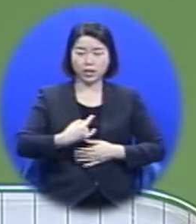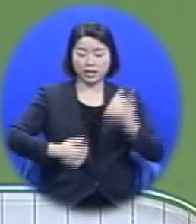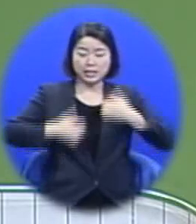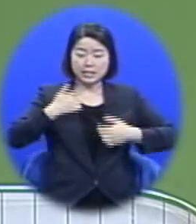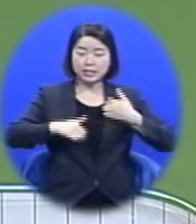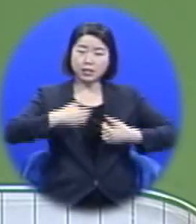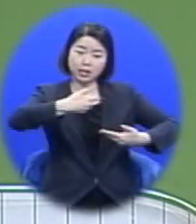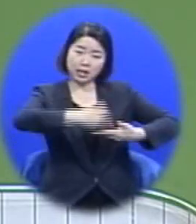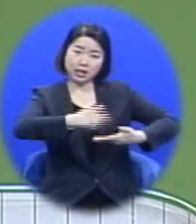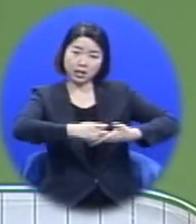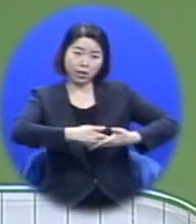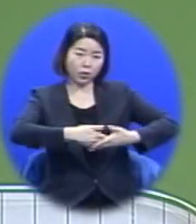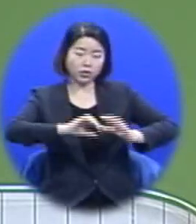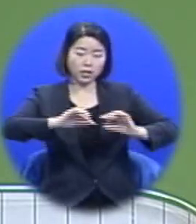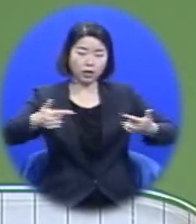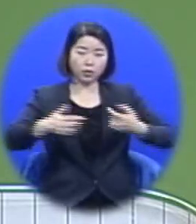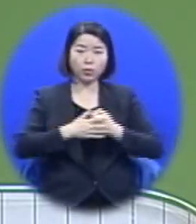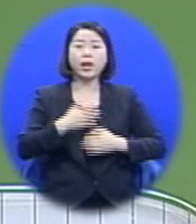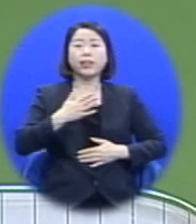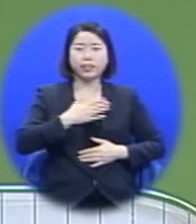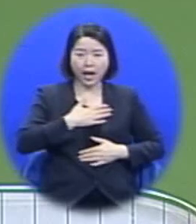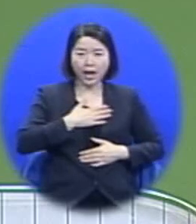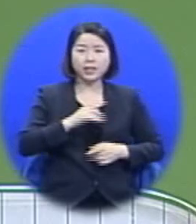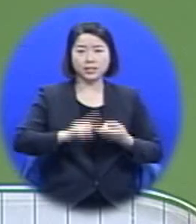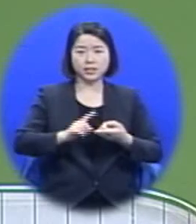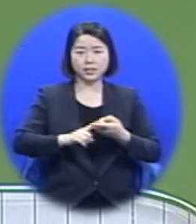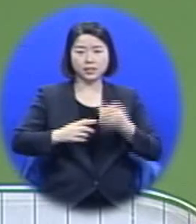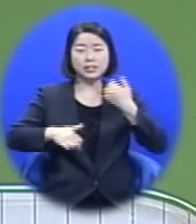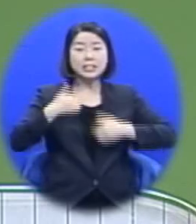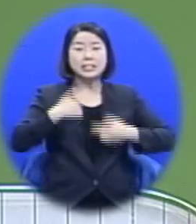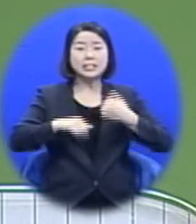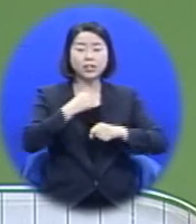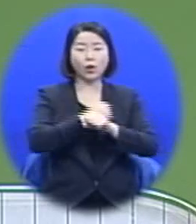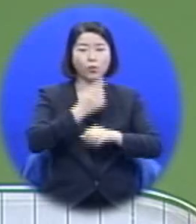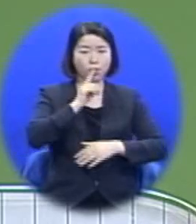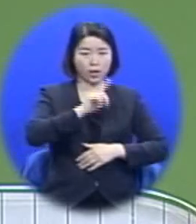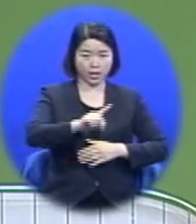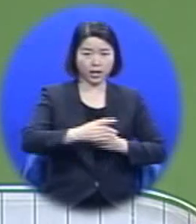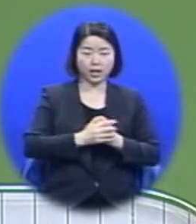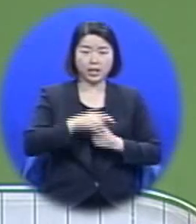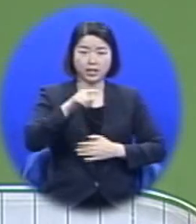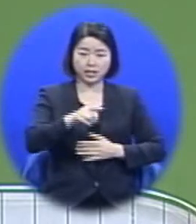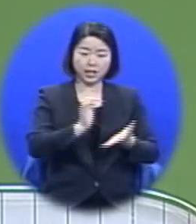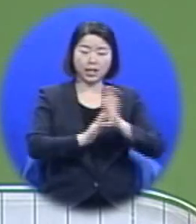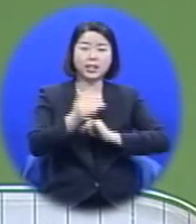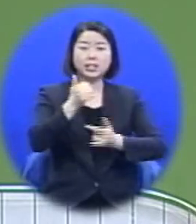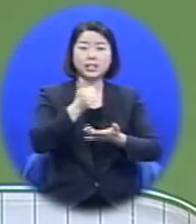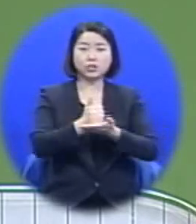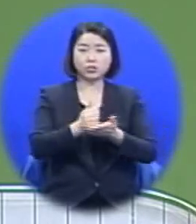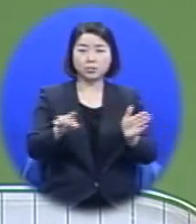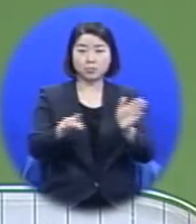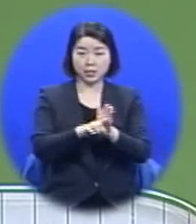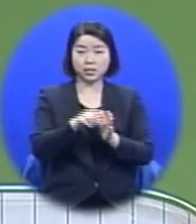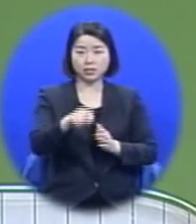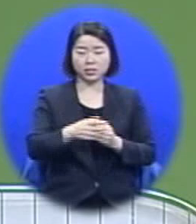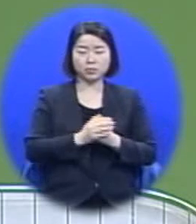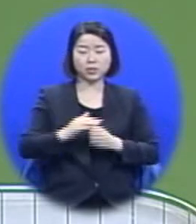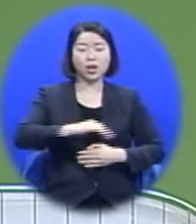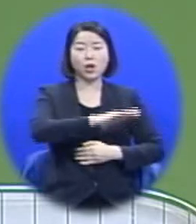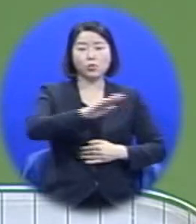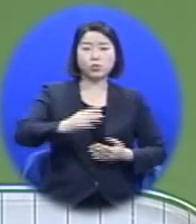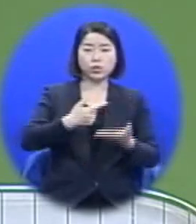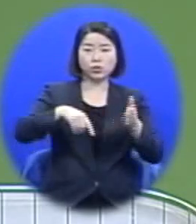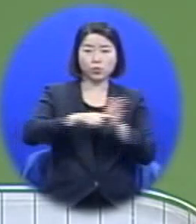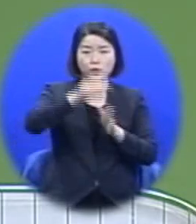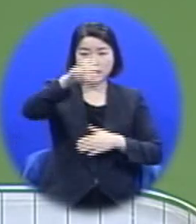달라고 요구하지 않으시고 나를 즐거워 해라 이것이 예수를 믿는 거예요 우리를 위해서 십자가 지시고